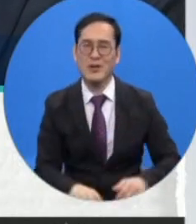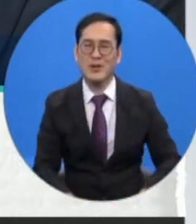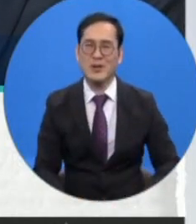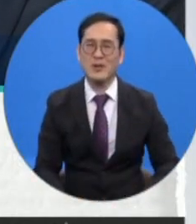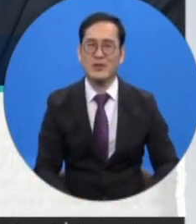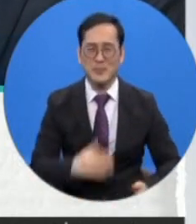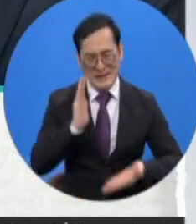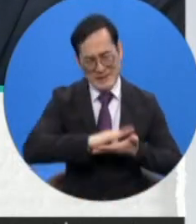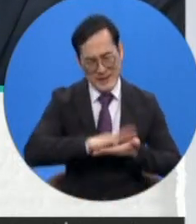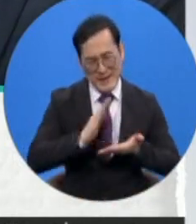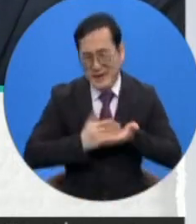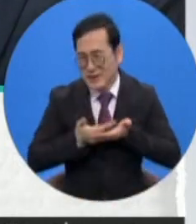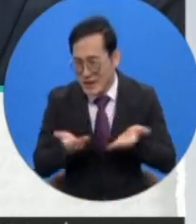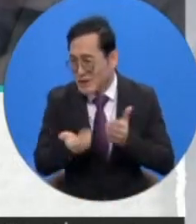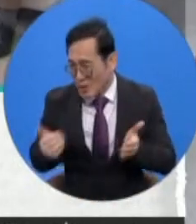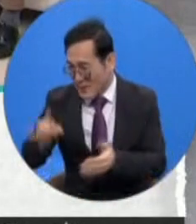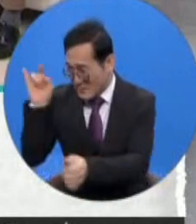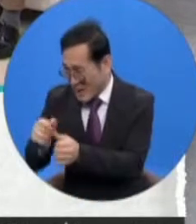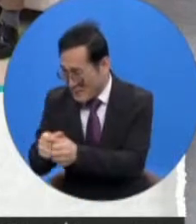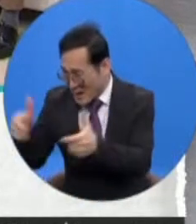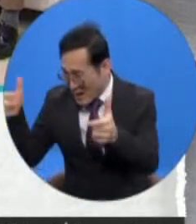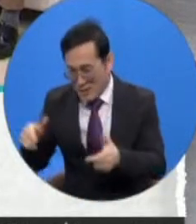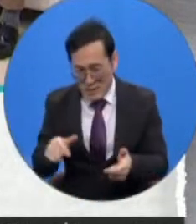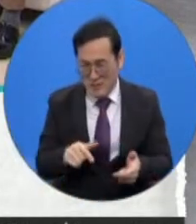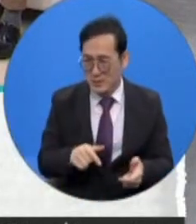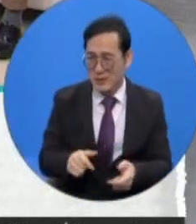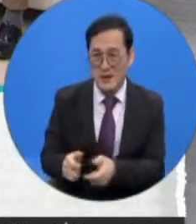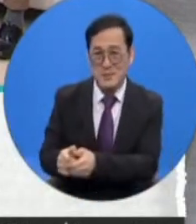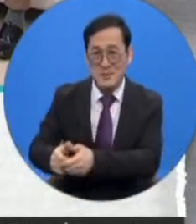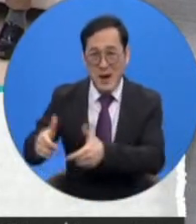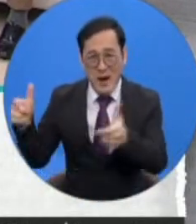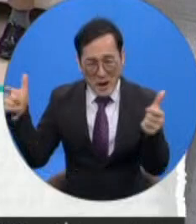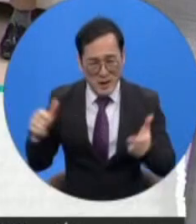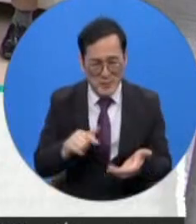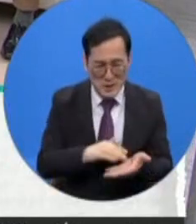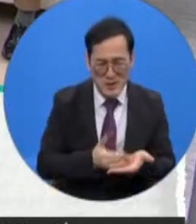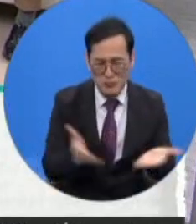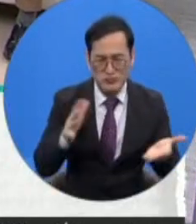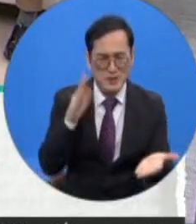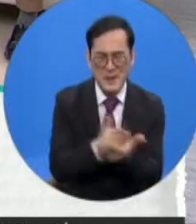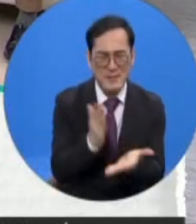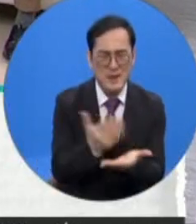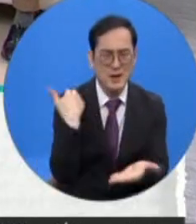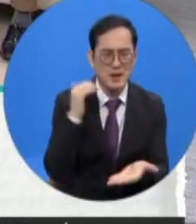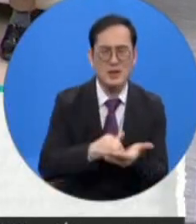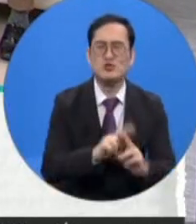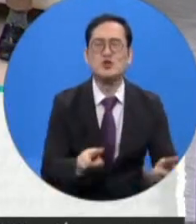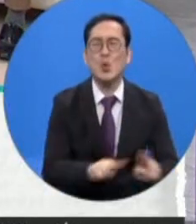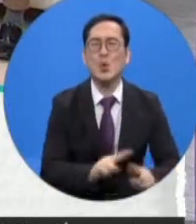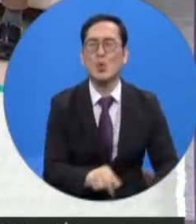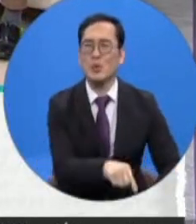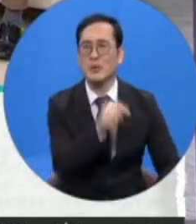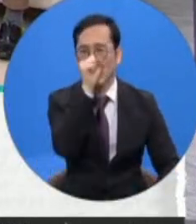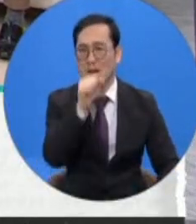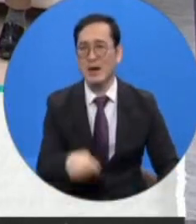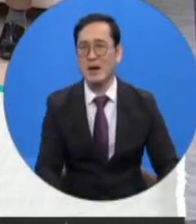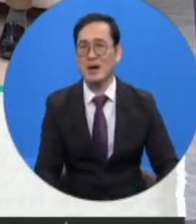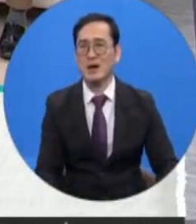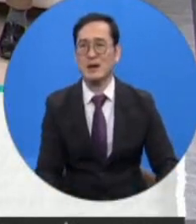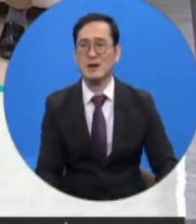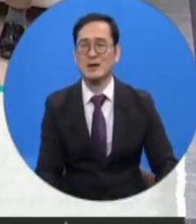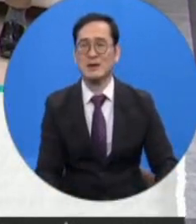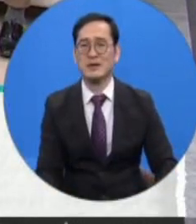아니 김영주 의원님, 네. 자꾸 누가 이렇게 참모가 보고 잘 안 해줍니까? 아 대통령님 오늘 뭐 저 터널 끝 이런 얘기 하지